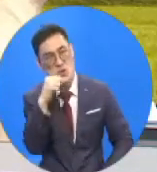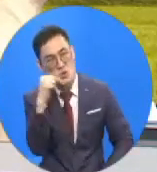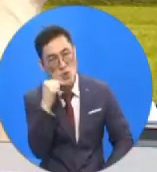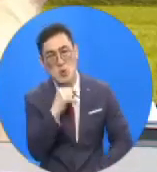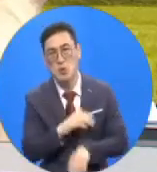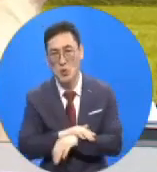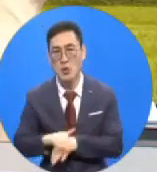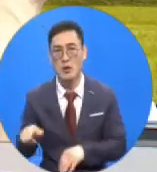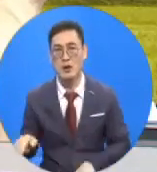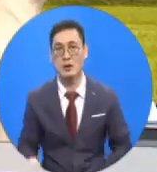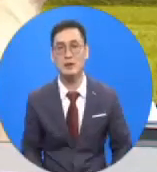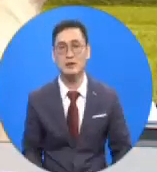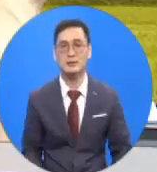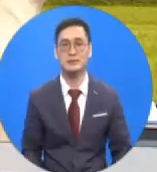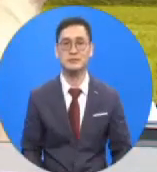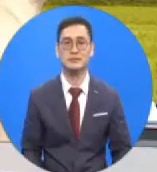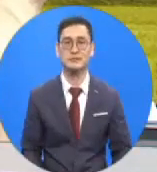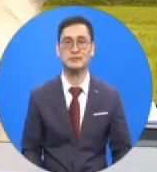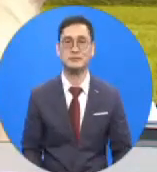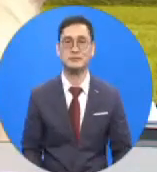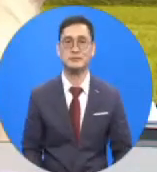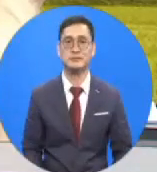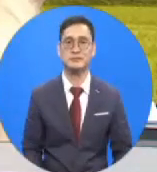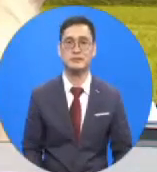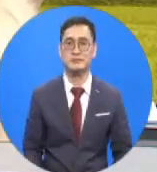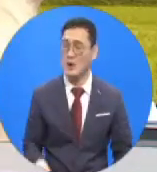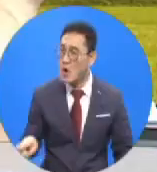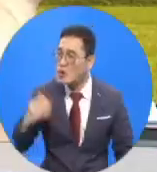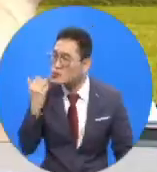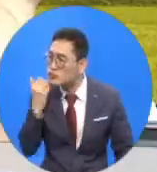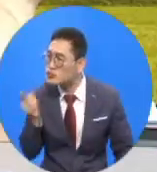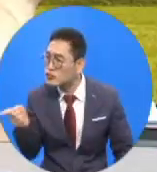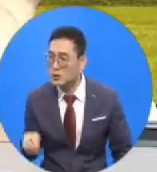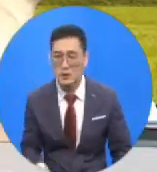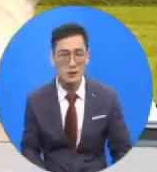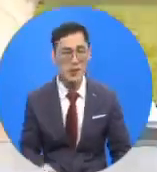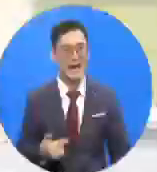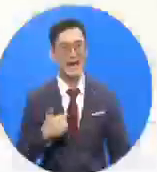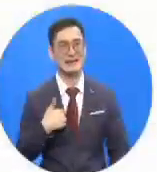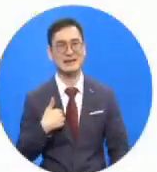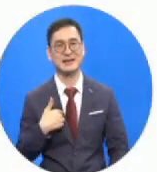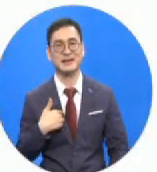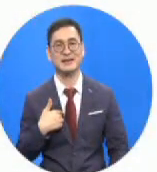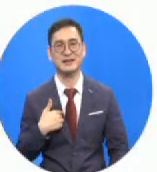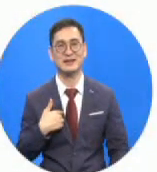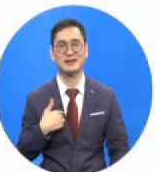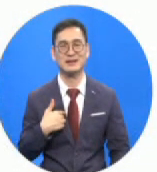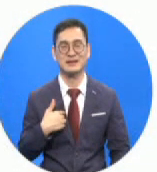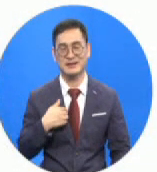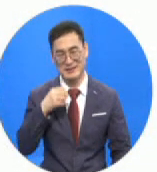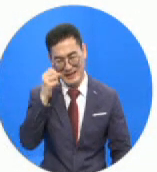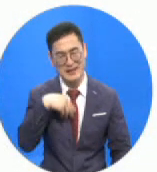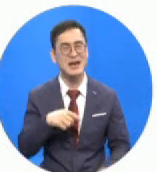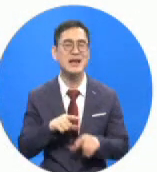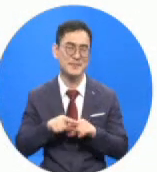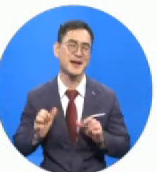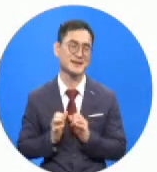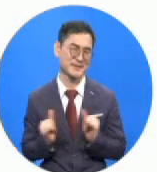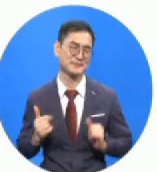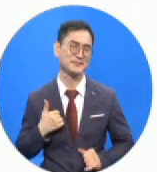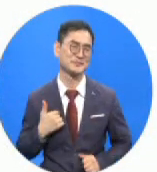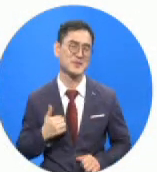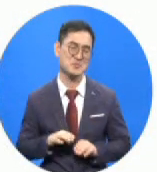같은데 본인 스스로는 내세울 것 없는 평범한 39세의 가장이다 이렇게만 를 소개하고 있습니다